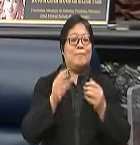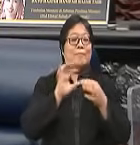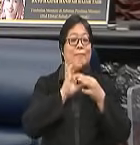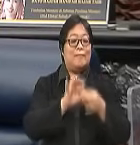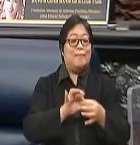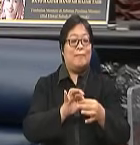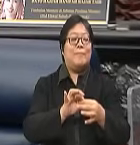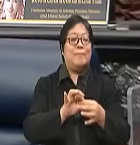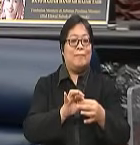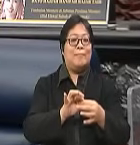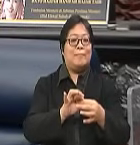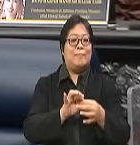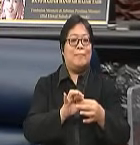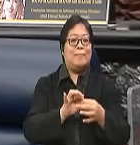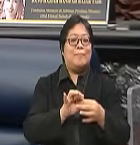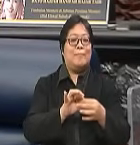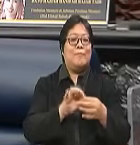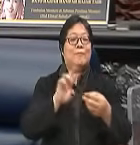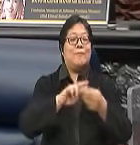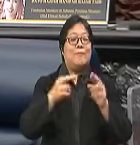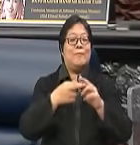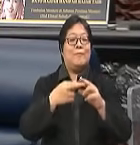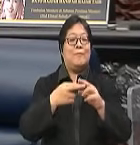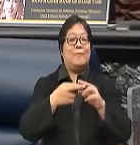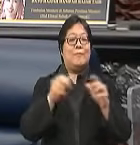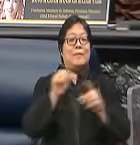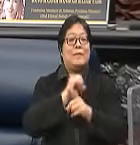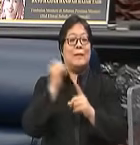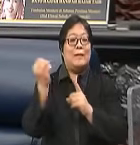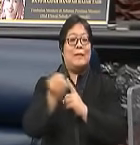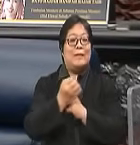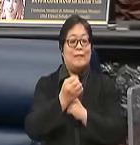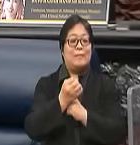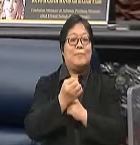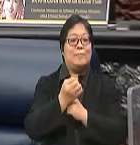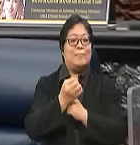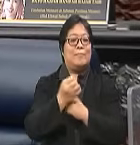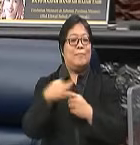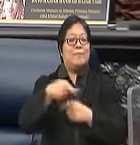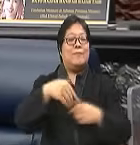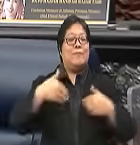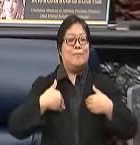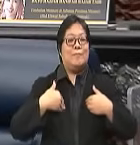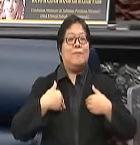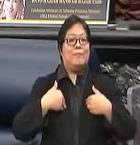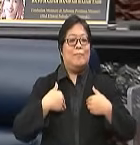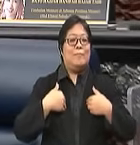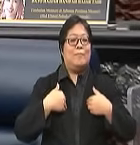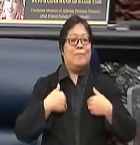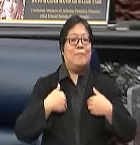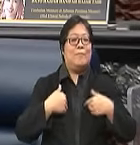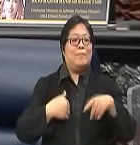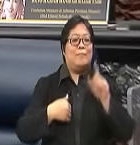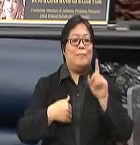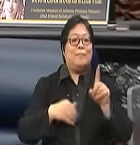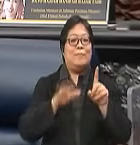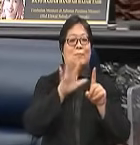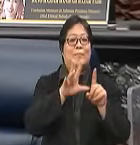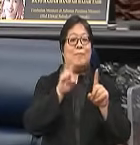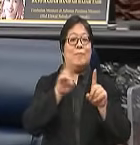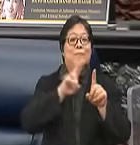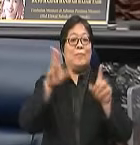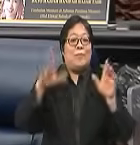kerjasama bersama termasuk rekan alam sekitar yang mempunyai ahli 127000 orang